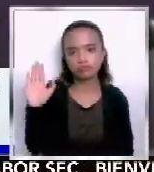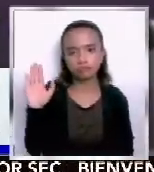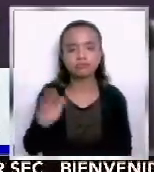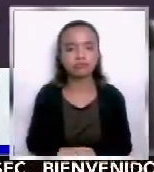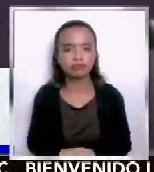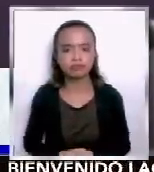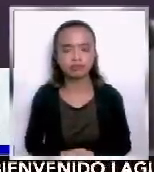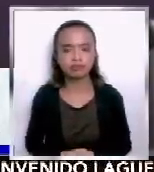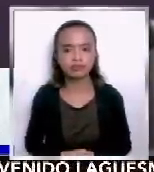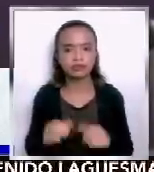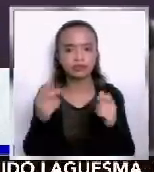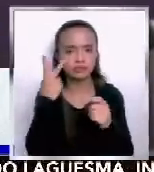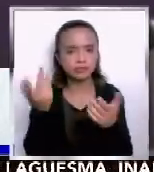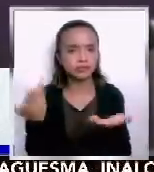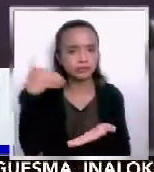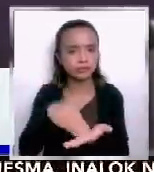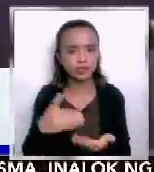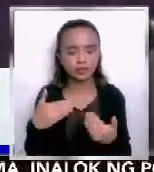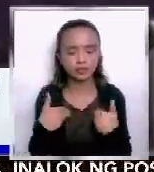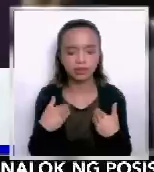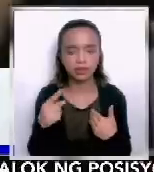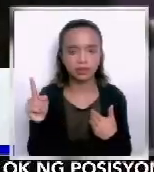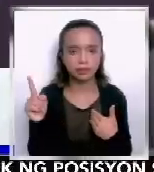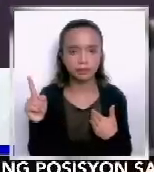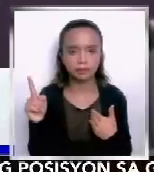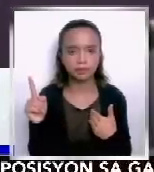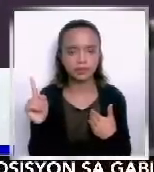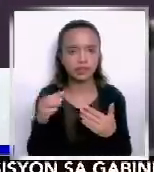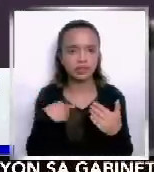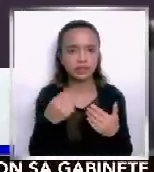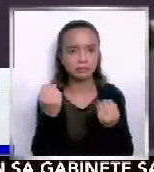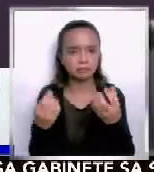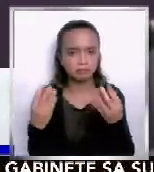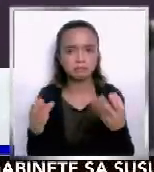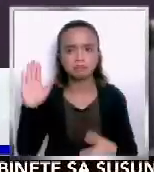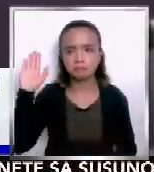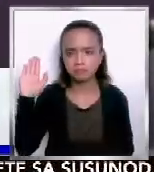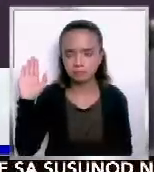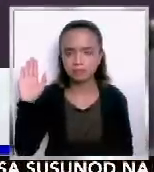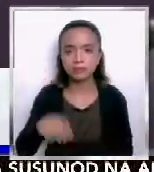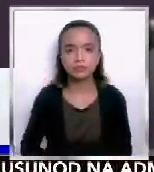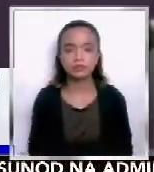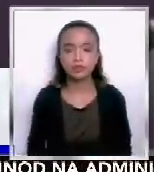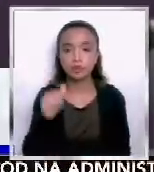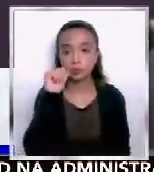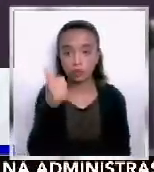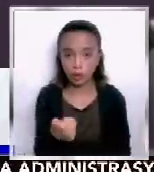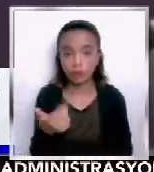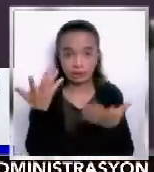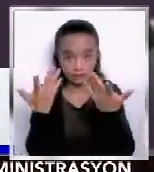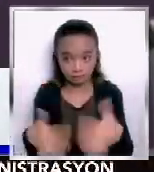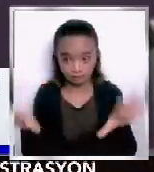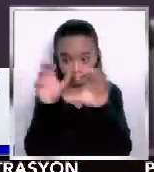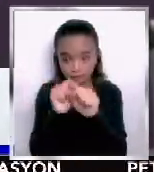then you will have another oath later. There is no prohibition that you will have several oaths. In fact, tomorrow after the proclamation of the 12